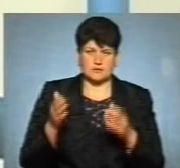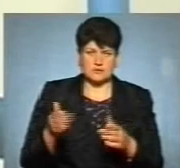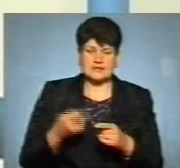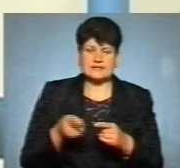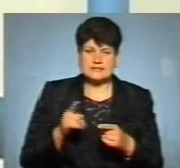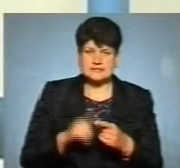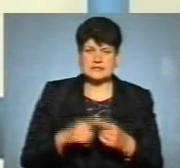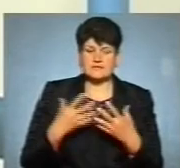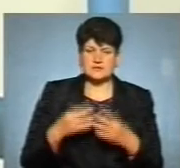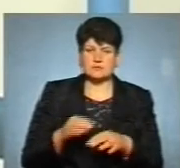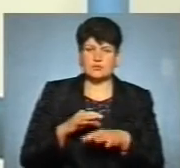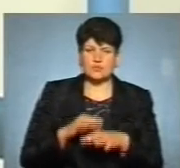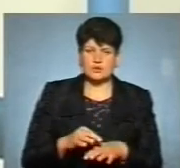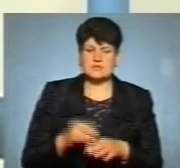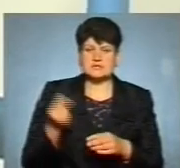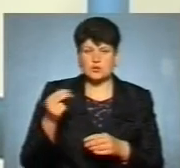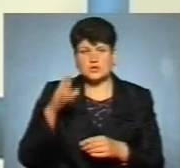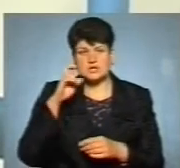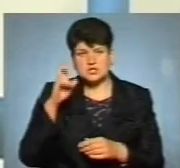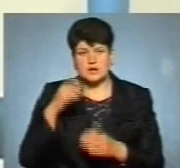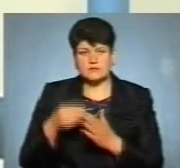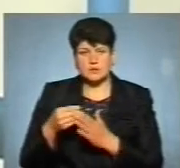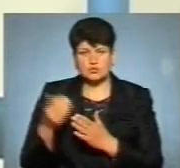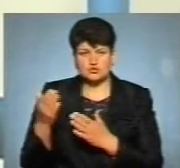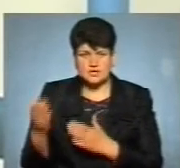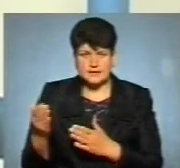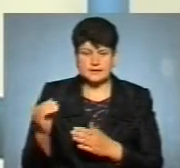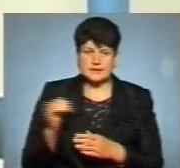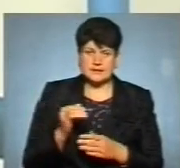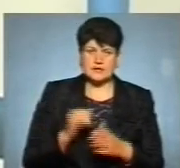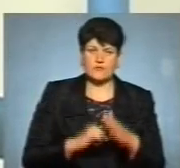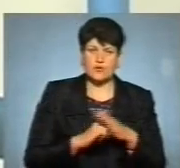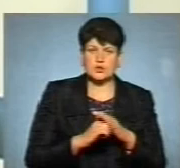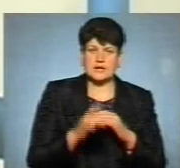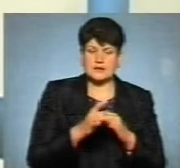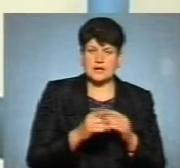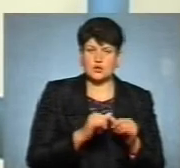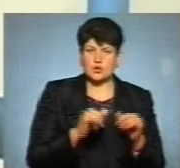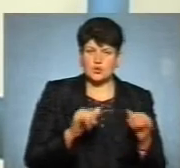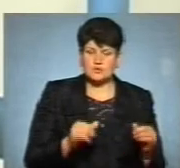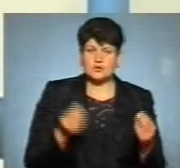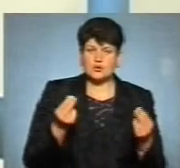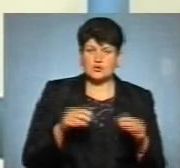десь відбувається за кошти як державного бюджету, так і по фонду регіонального розвитку, так і за кошти